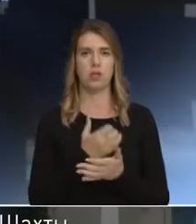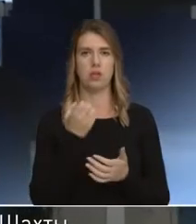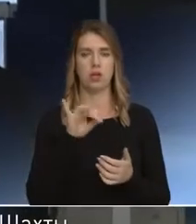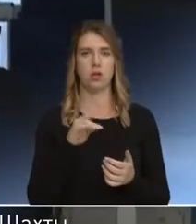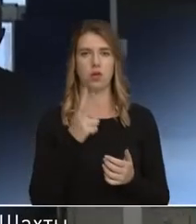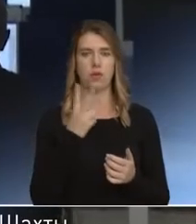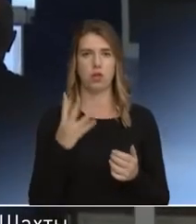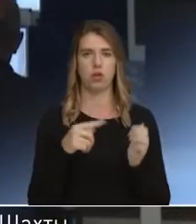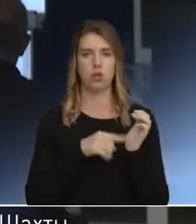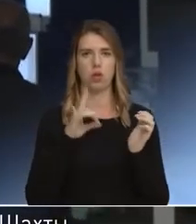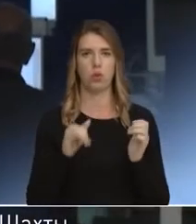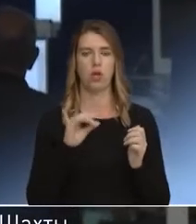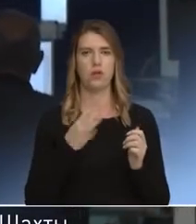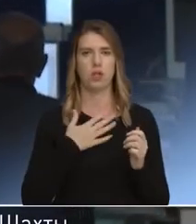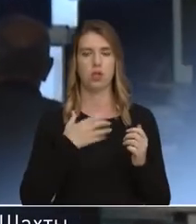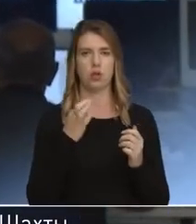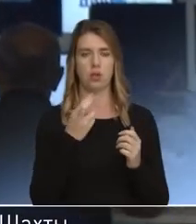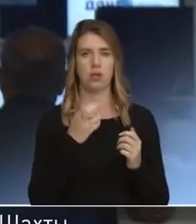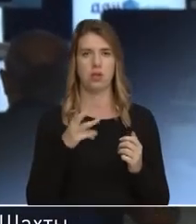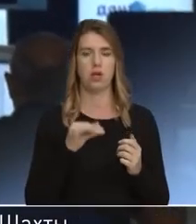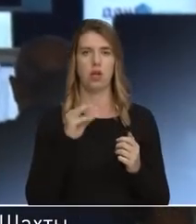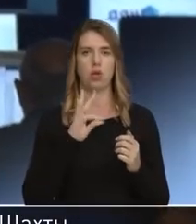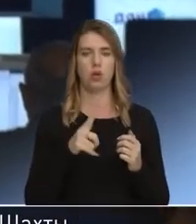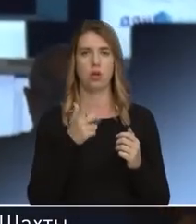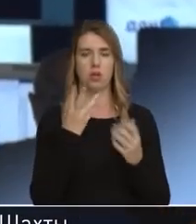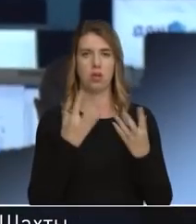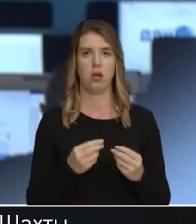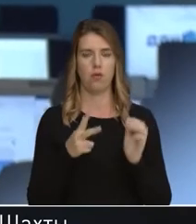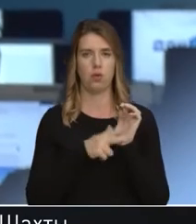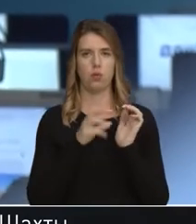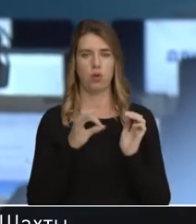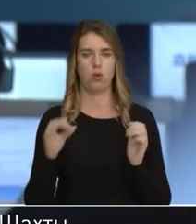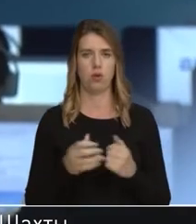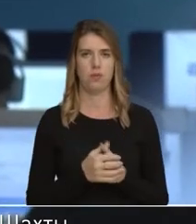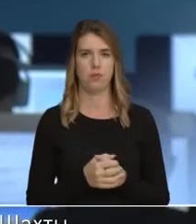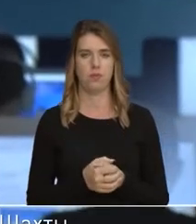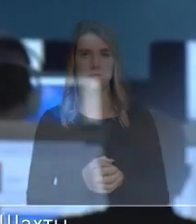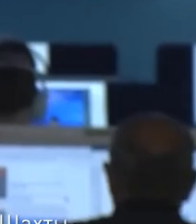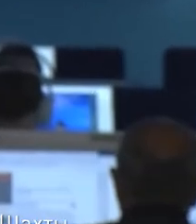на сайте don24.ru и в наших соцсетях. Итоги дня подведем в 8 вечера.